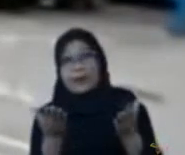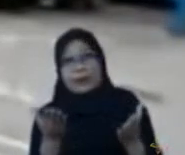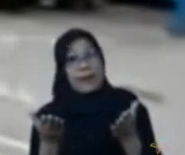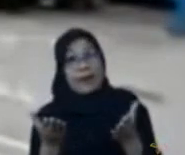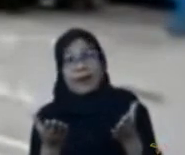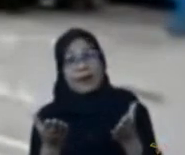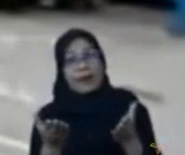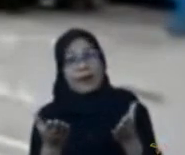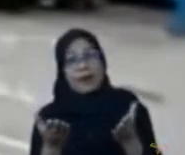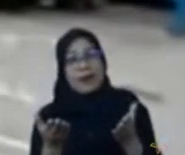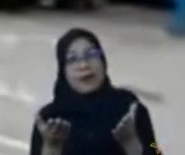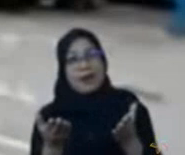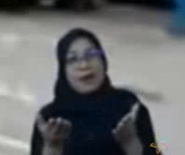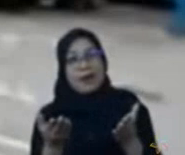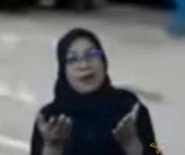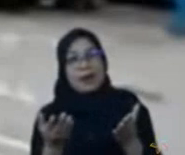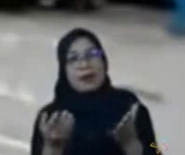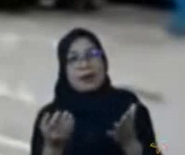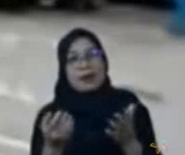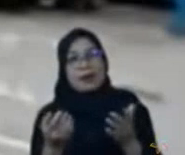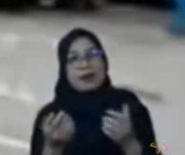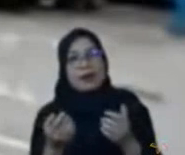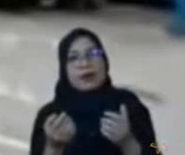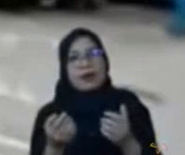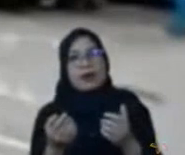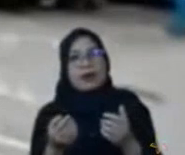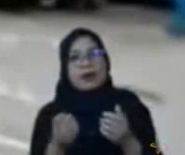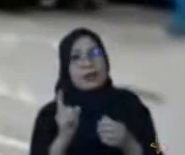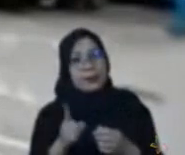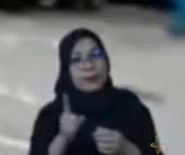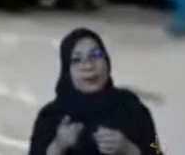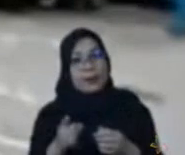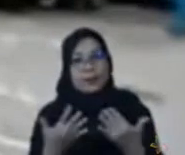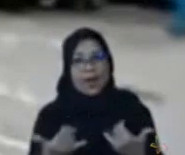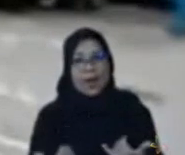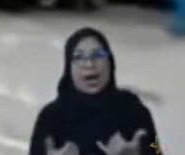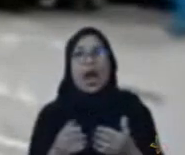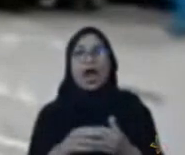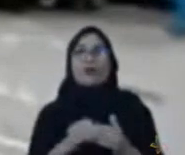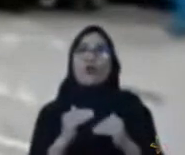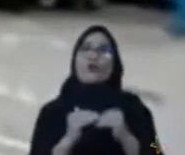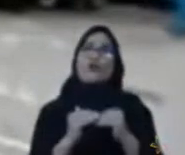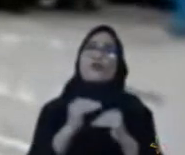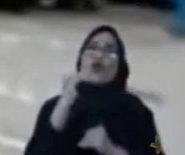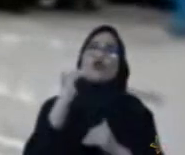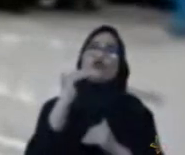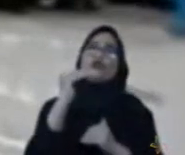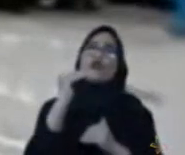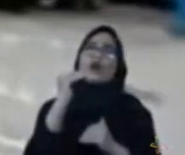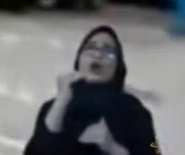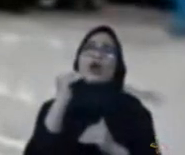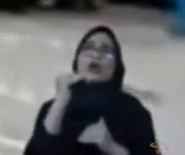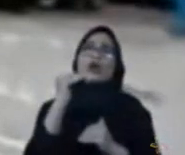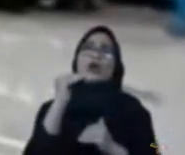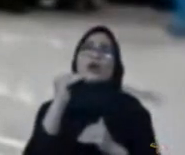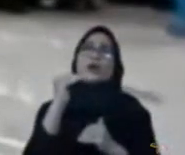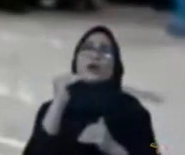soalnya kondisi sekarang ini terjadi pelonjakan